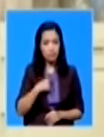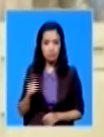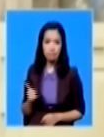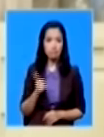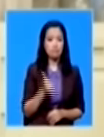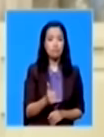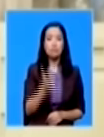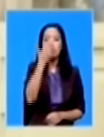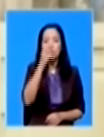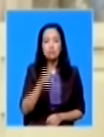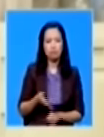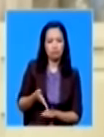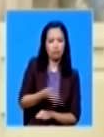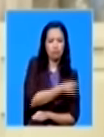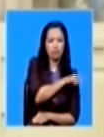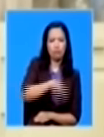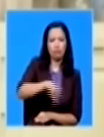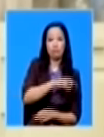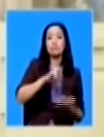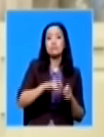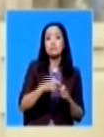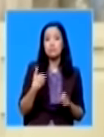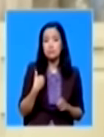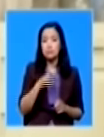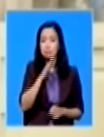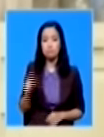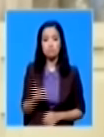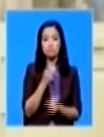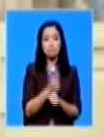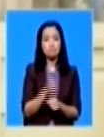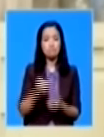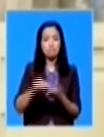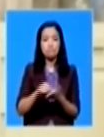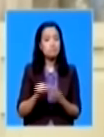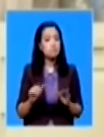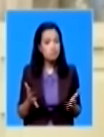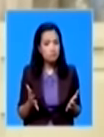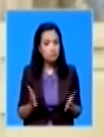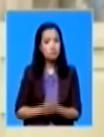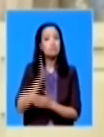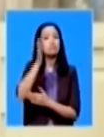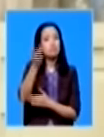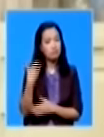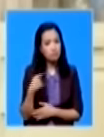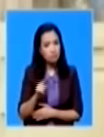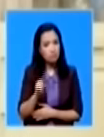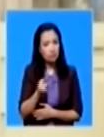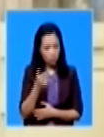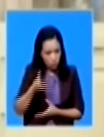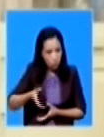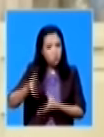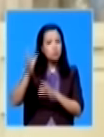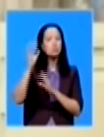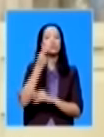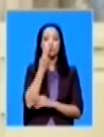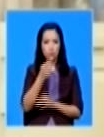พราะมันเกิดปัญหาอะไรขึ้นมาบ้างนะแล้วถ้าเราไม่เข้ามาทำมันจะเกิดอะไรขึ้นแล้วอนาคตมันจะเกิดอะไรขึ้นอีกทุกคนต้องกลับมาย้อนดูตรงนี้นะ